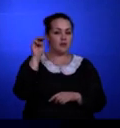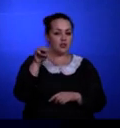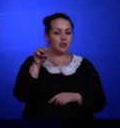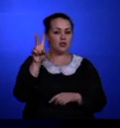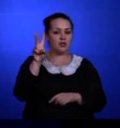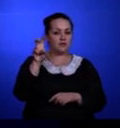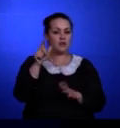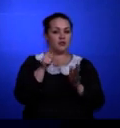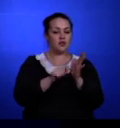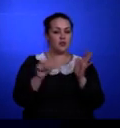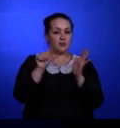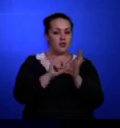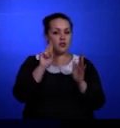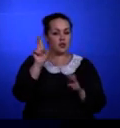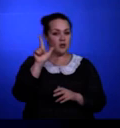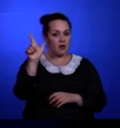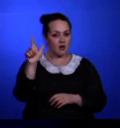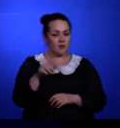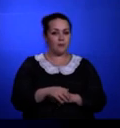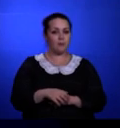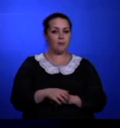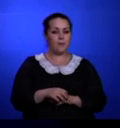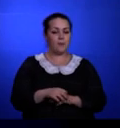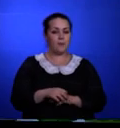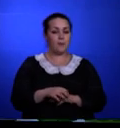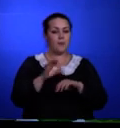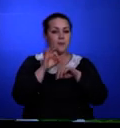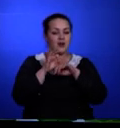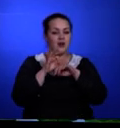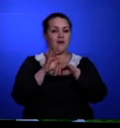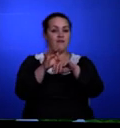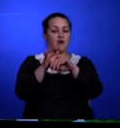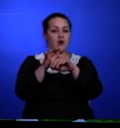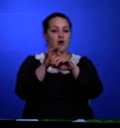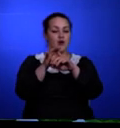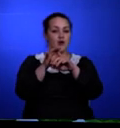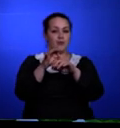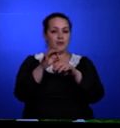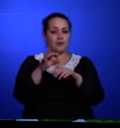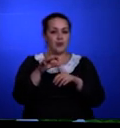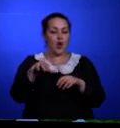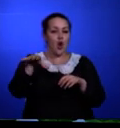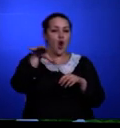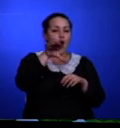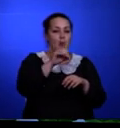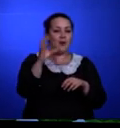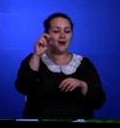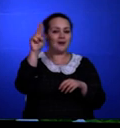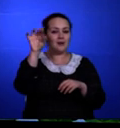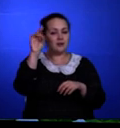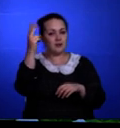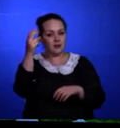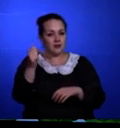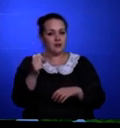килограмм приведем к общей единицы измерения вы помните что